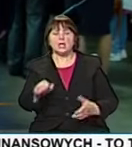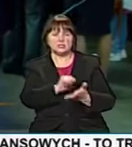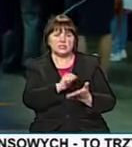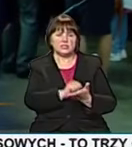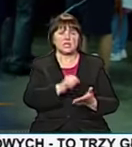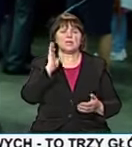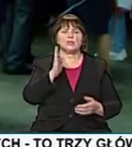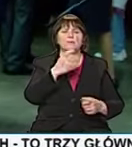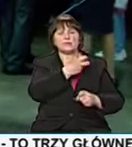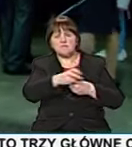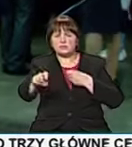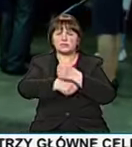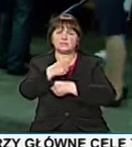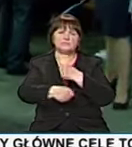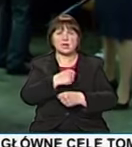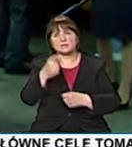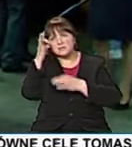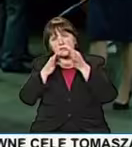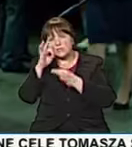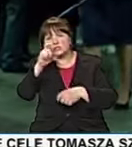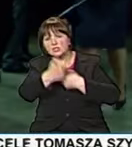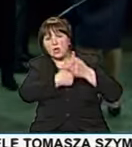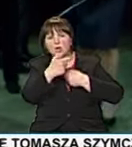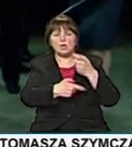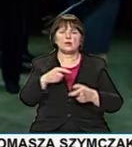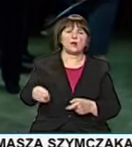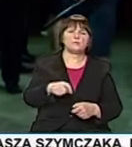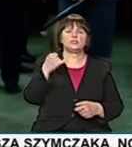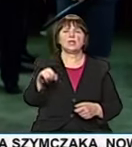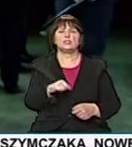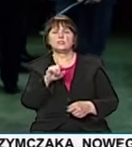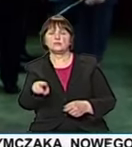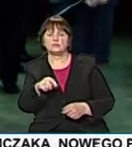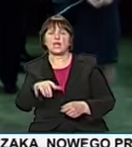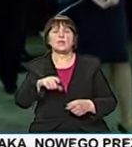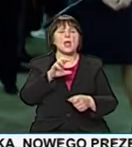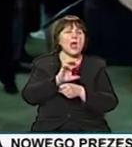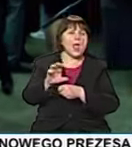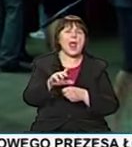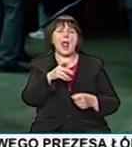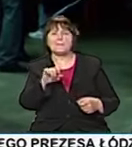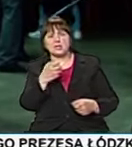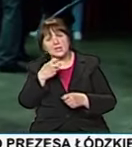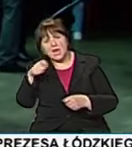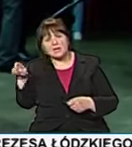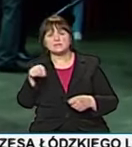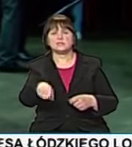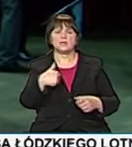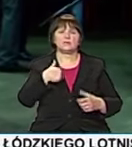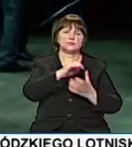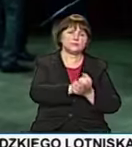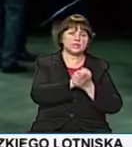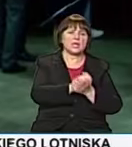pracy. No, zastanawiając się, co robić, rozważając wariant emigracyjny, po wyjściu z więzienia doszliśmy do wniosku z moim